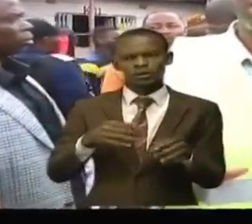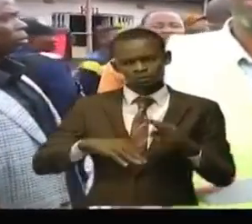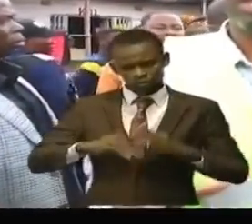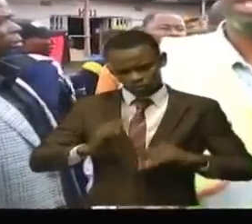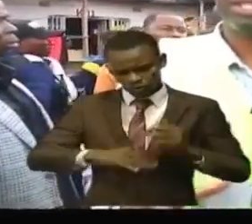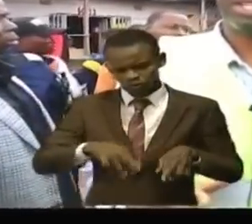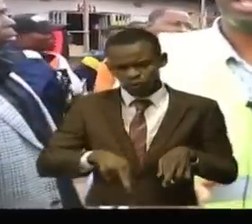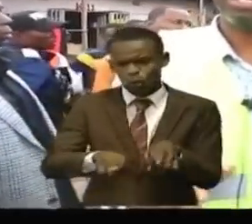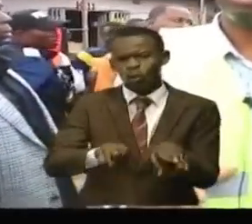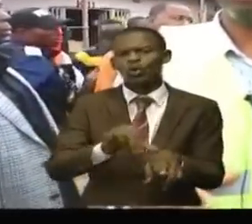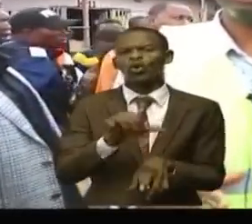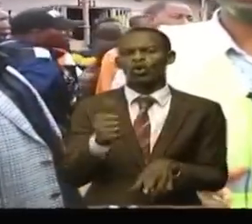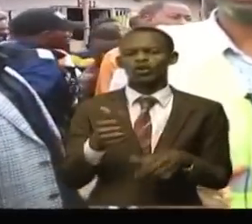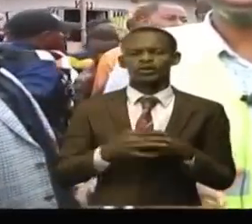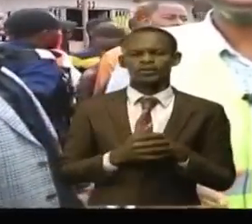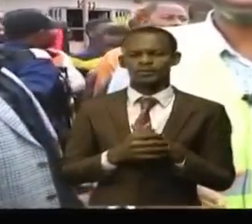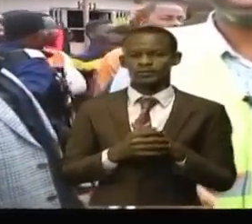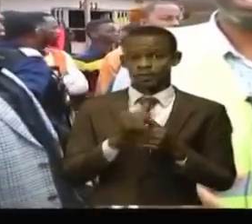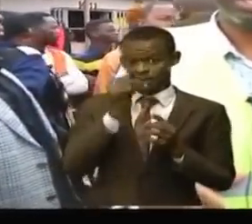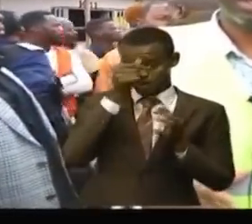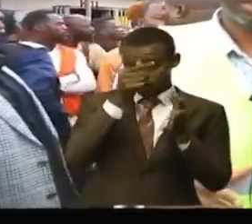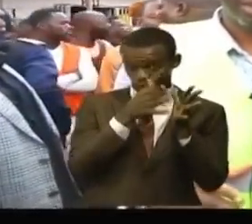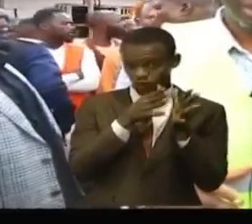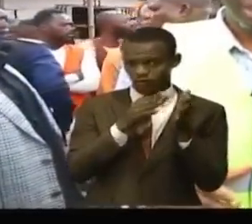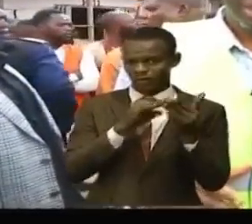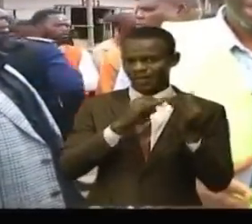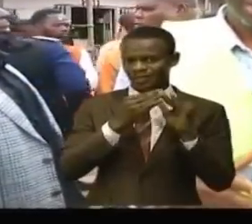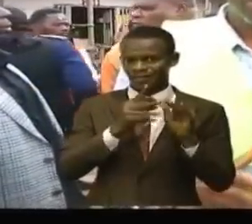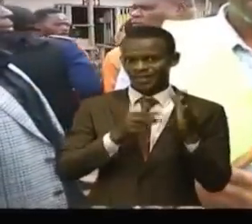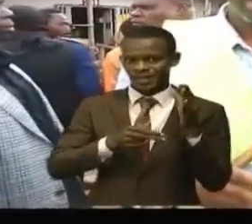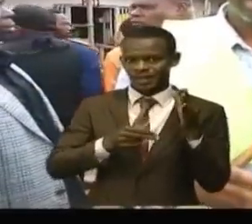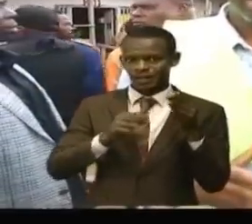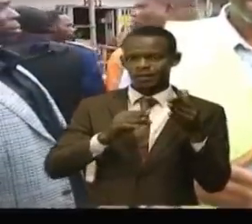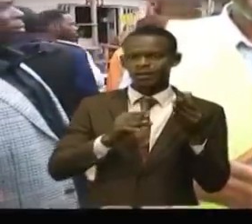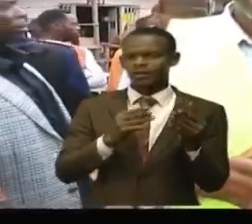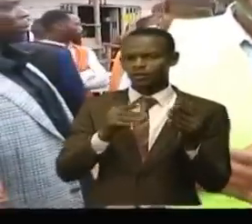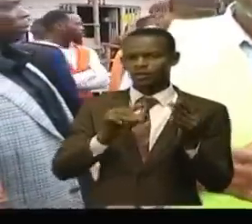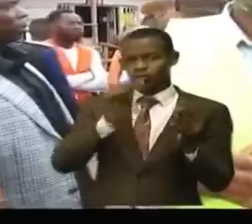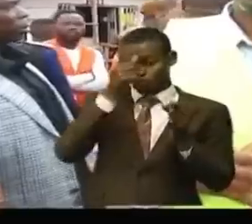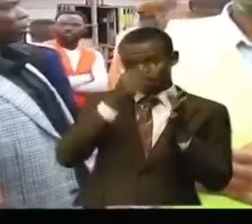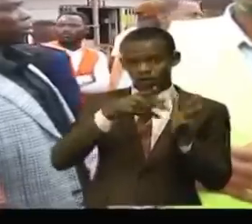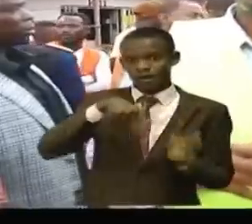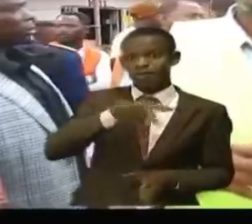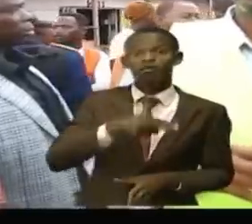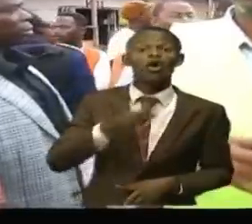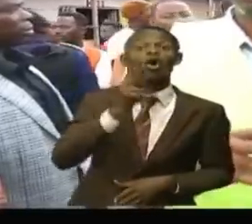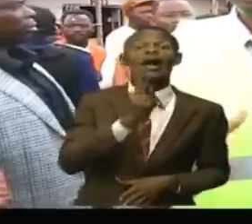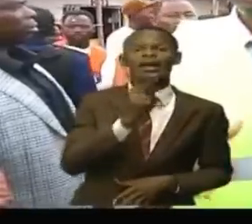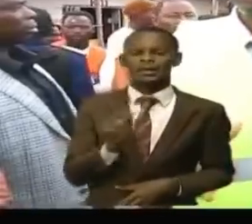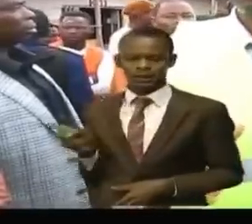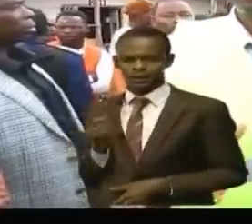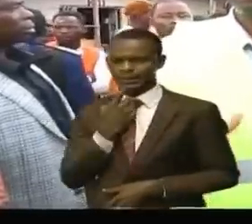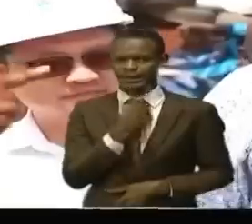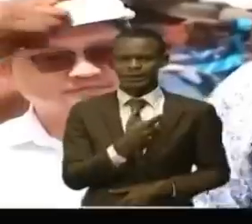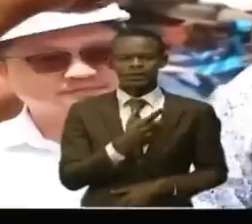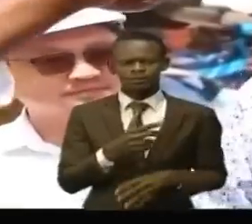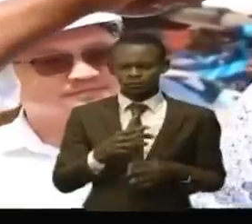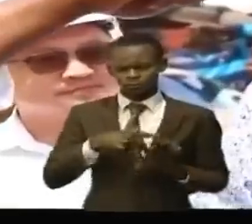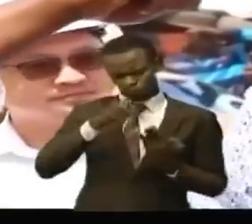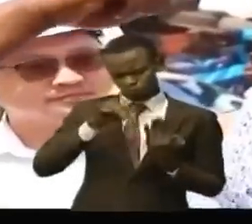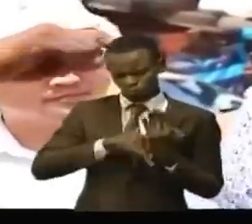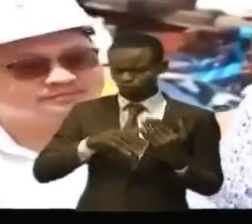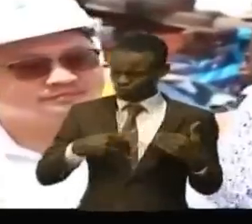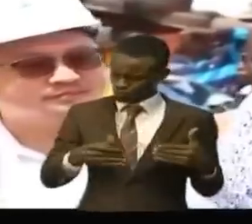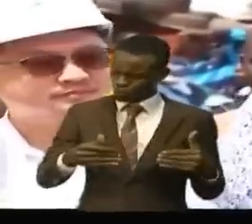sur toutes les villes, c'est-à-dire Lubumbashi, Likasi, Kasumbalesa, mais aussi sur tout le territoire. Le souhait du